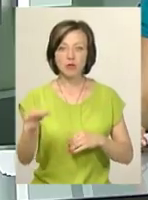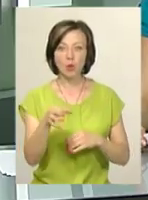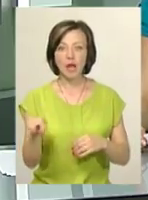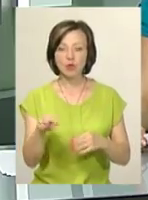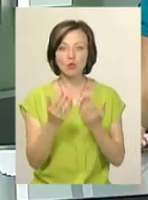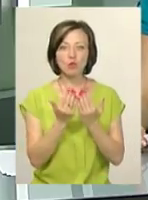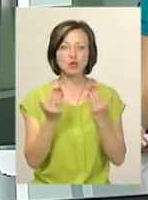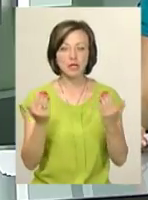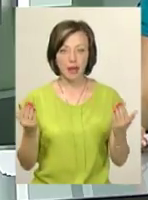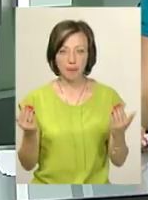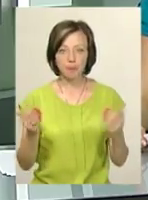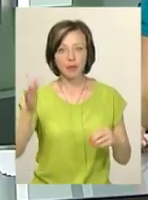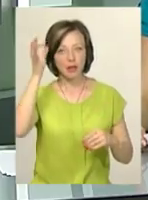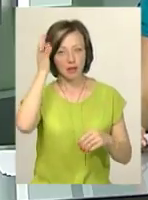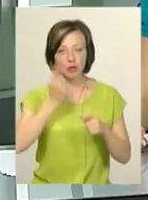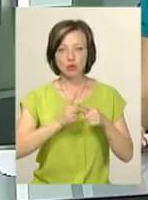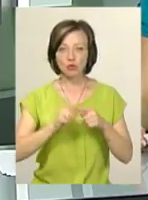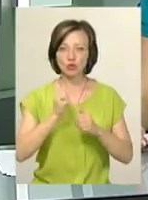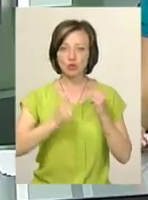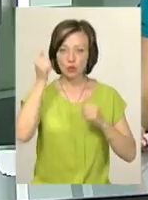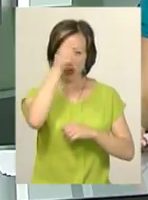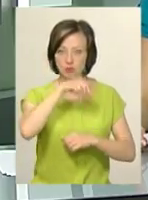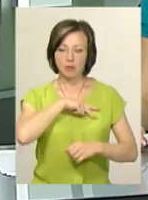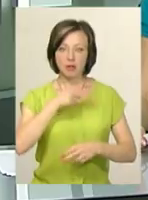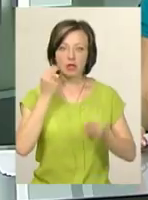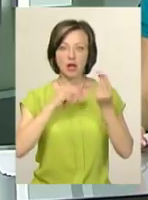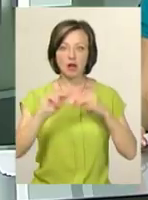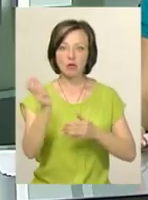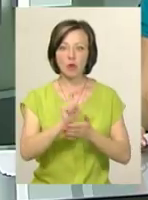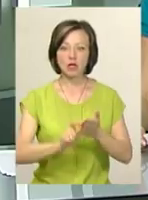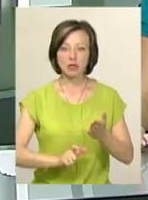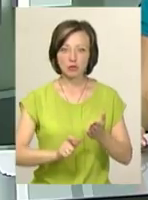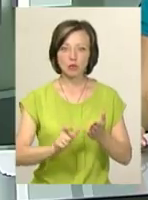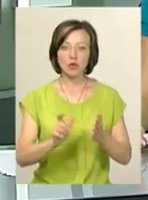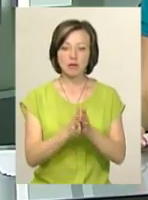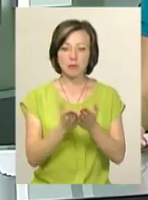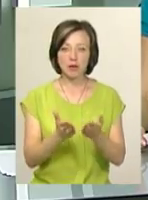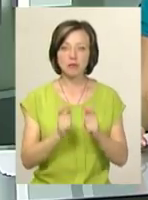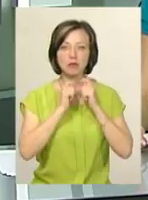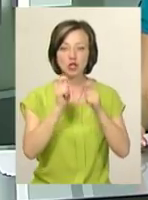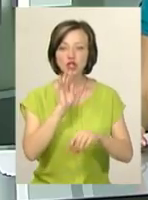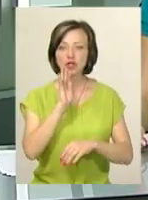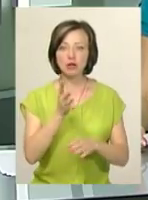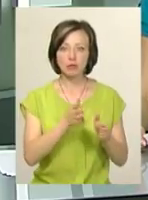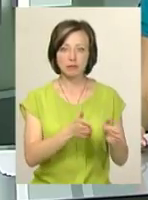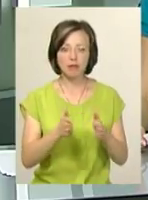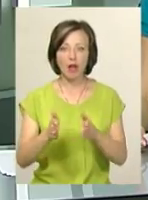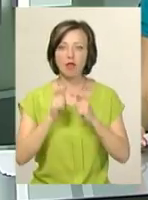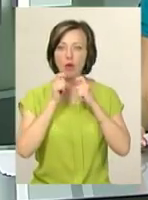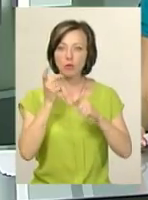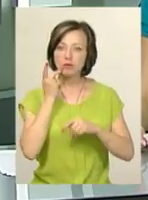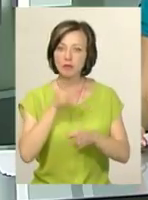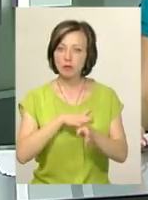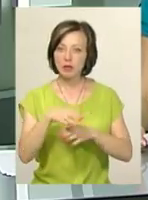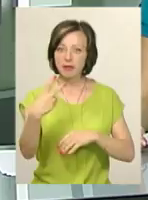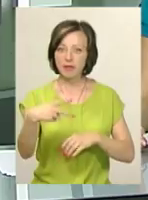літературному музеї. Нагадаю, цю щорічну премію за кращу поетичну збірку присуджують 4-й рік поспіль. Нагородження щоразу